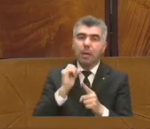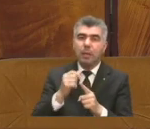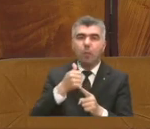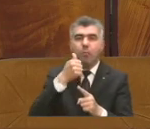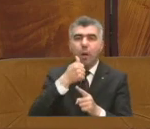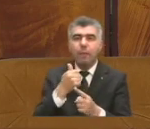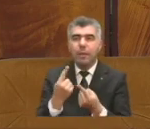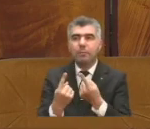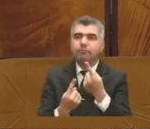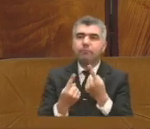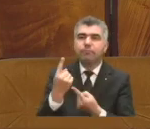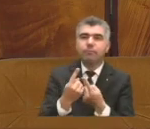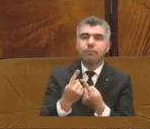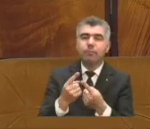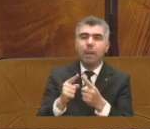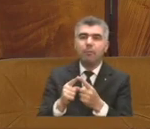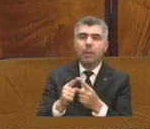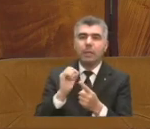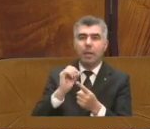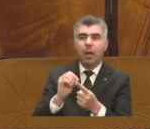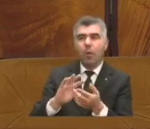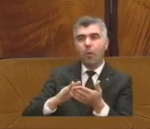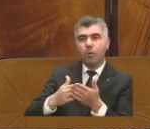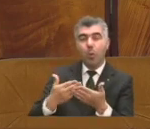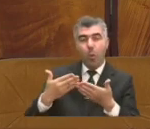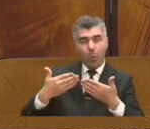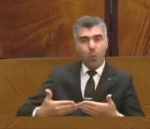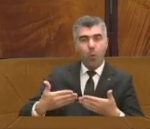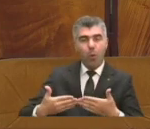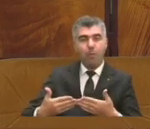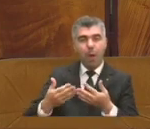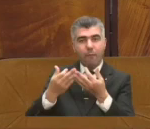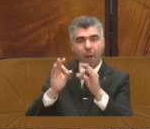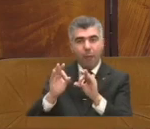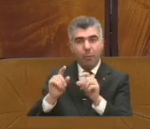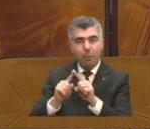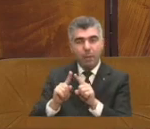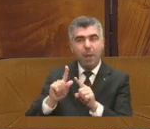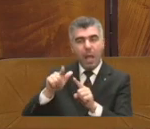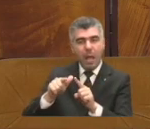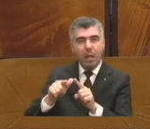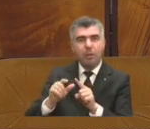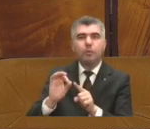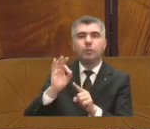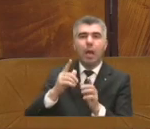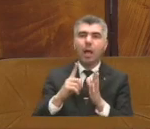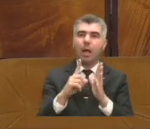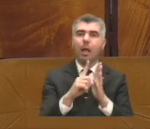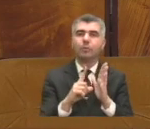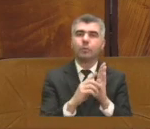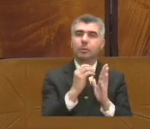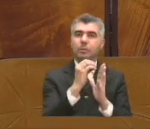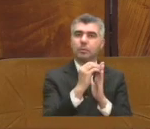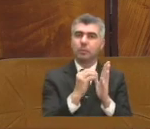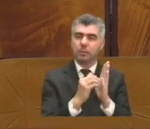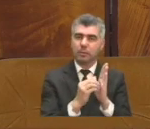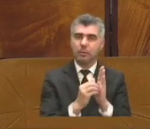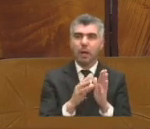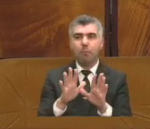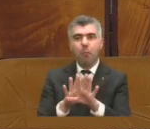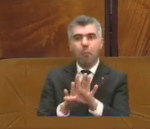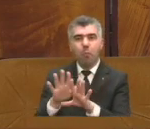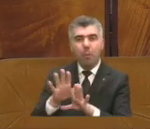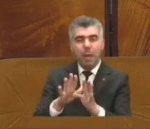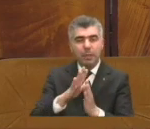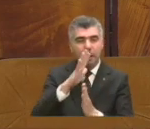التطوع الاحساني الغير مؤطر. اليوم التطوع مؤسساتي والتطوع قانوني. هذه المبادره ولا هذا